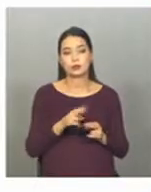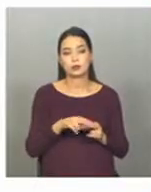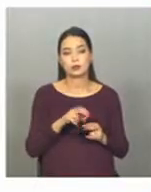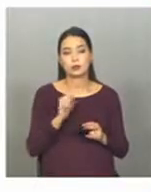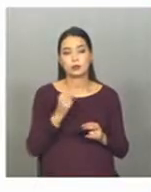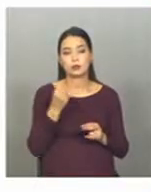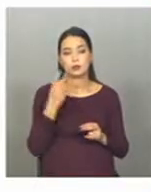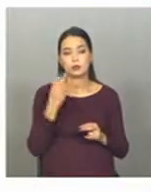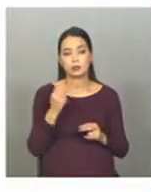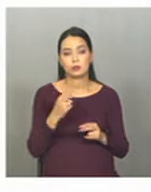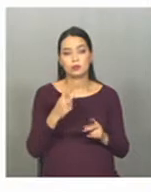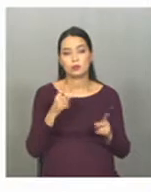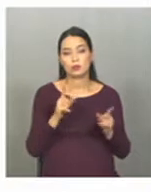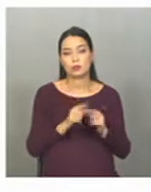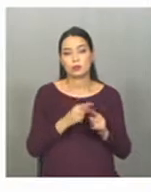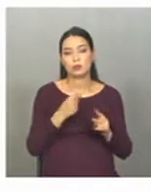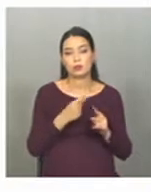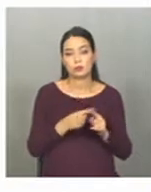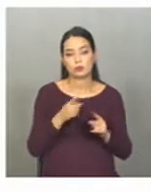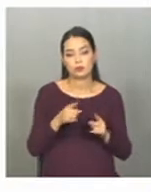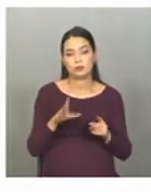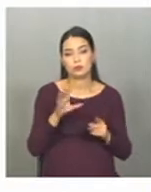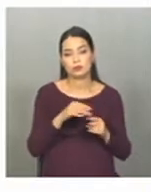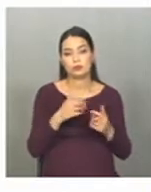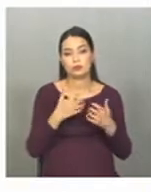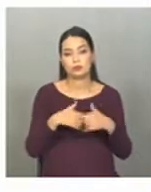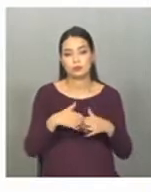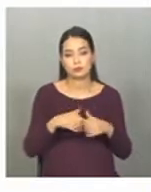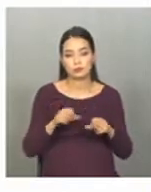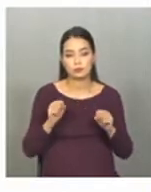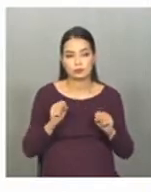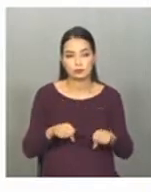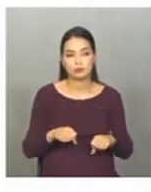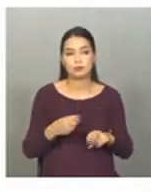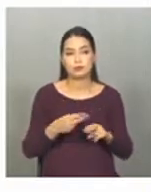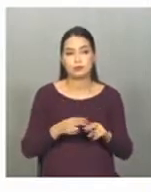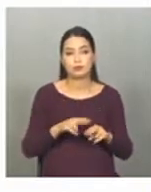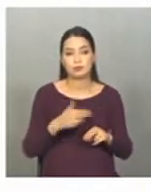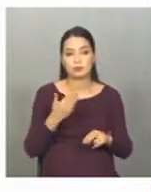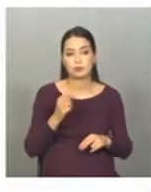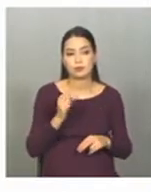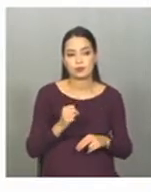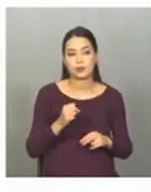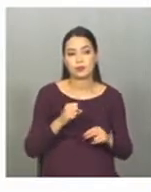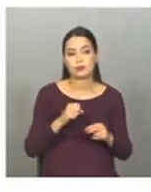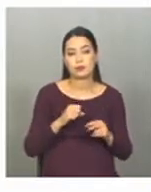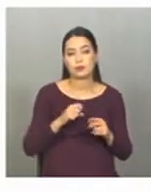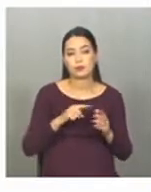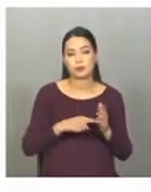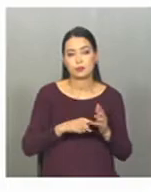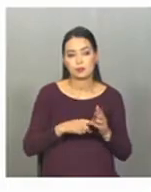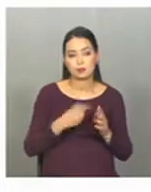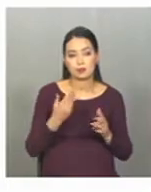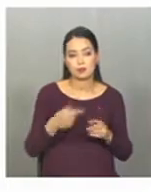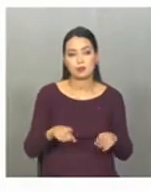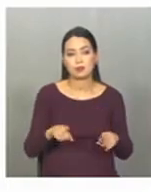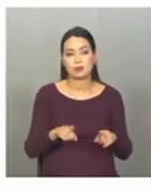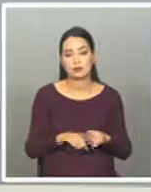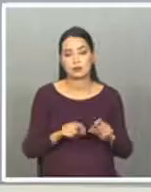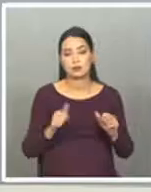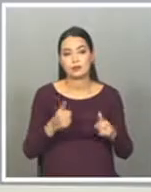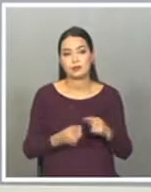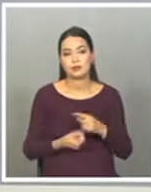куб формуласына салып жіктеуге болады. Сол кезде а қосылған 1 өрнегі мынадай түрге